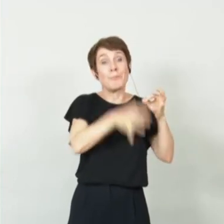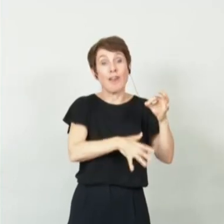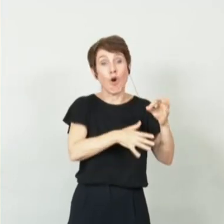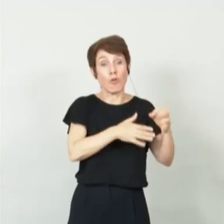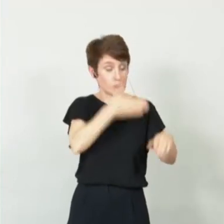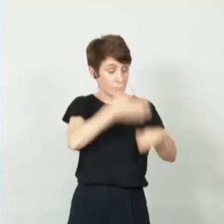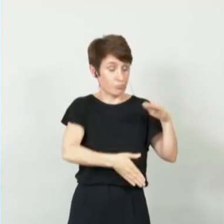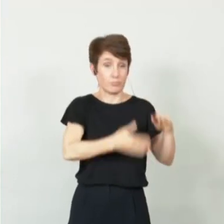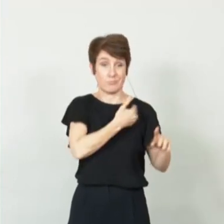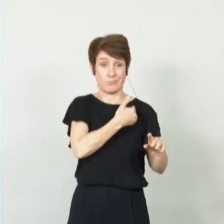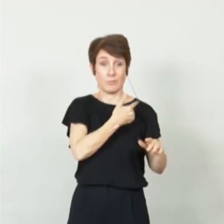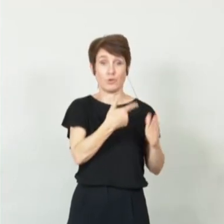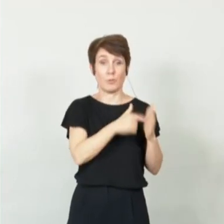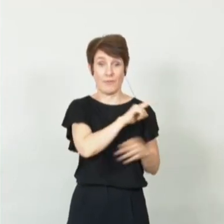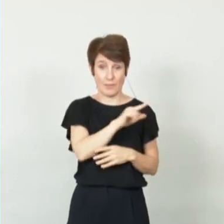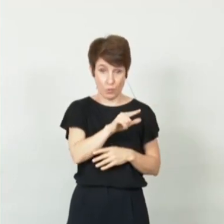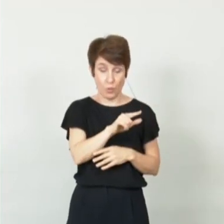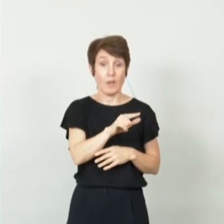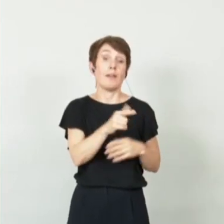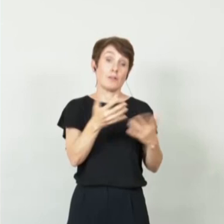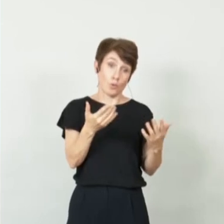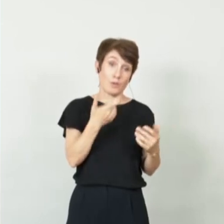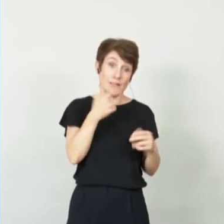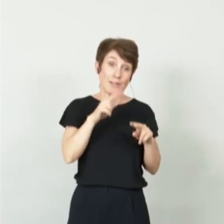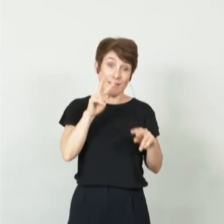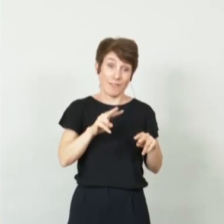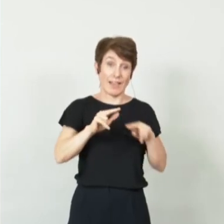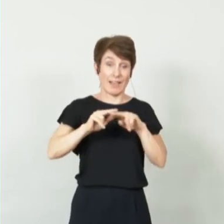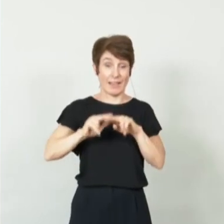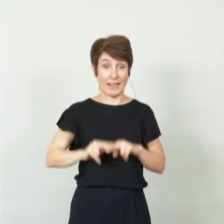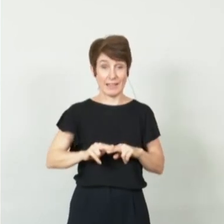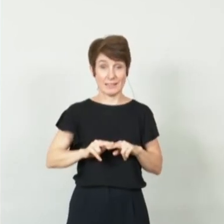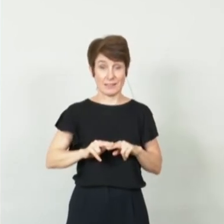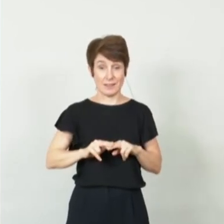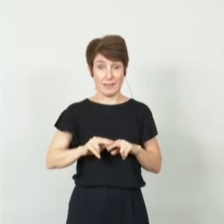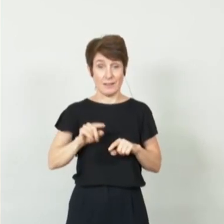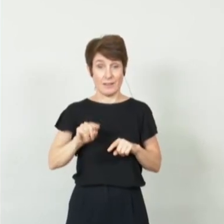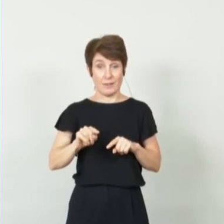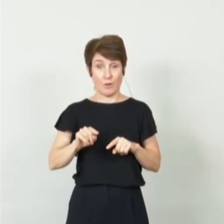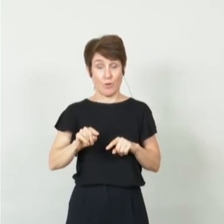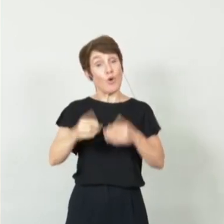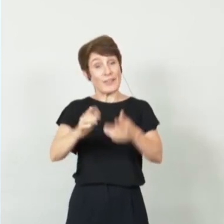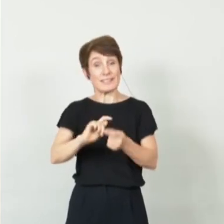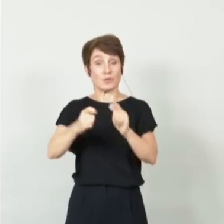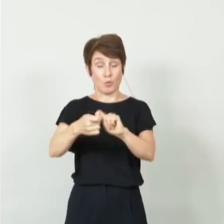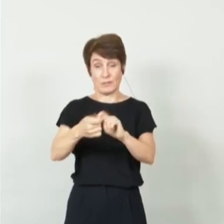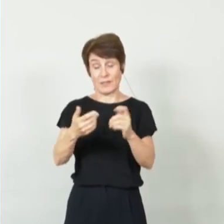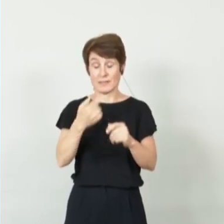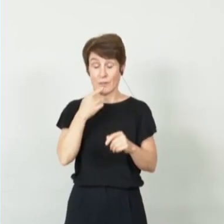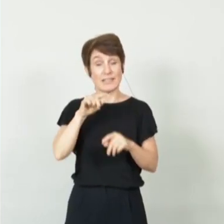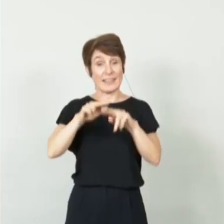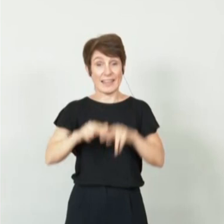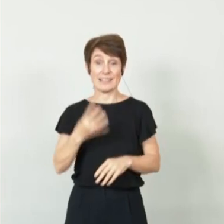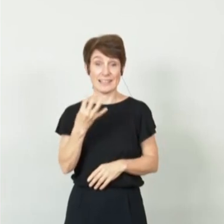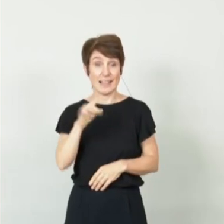2022 et qu'il reste finalement ce que nous allons reprendre en décision modificative 4 millions 07